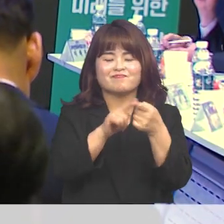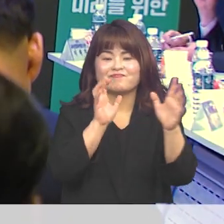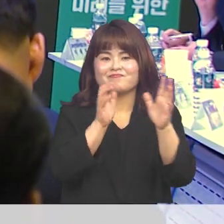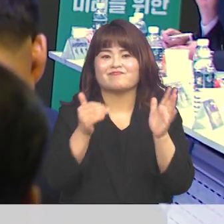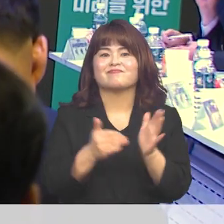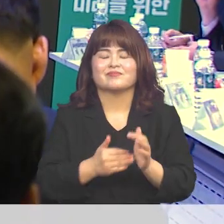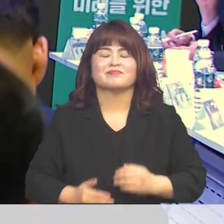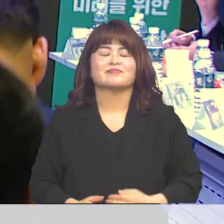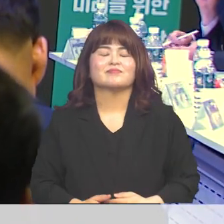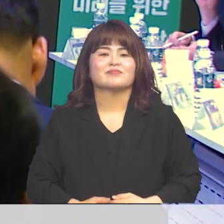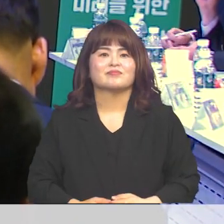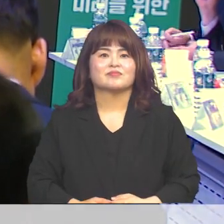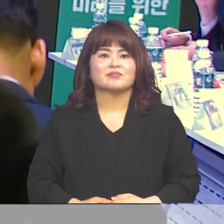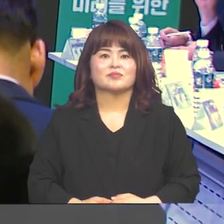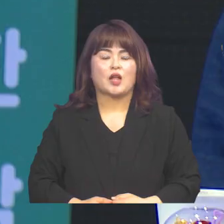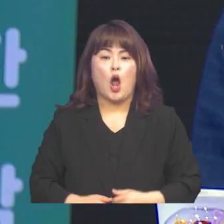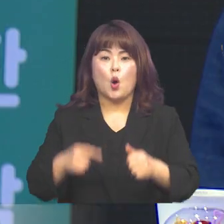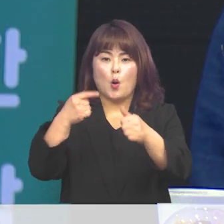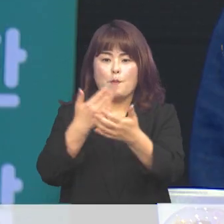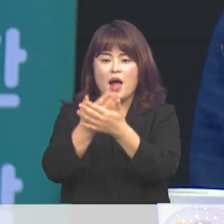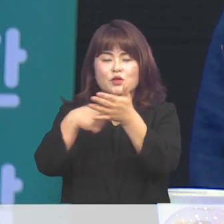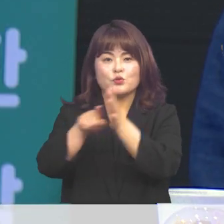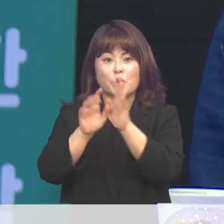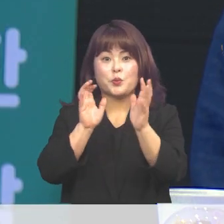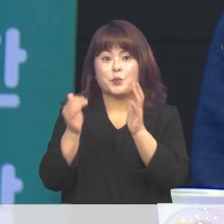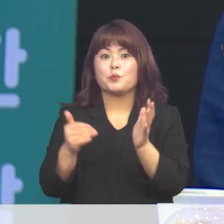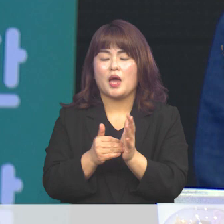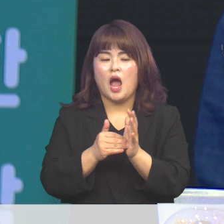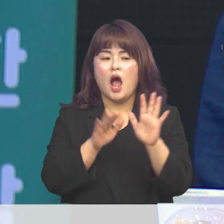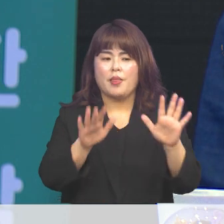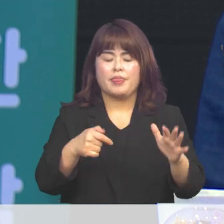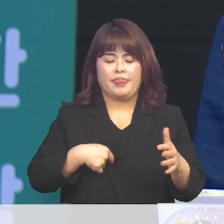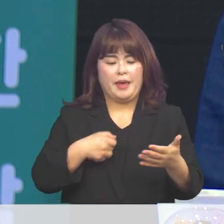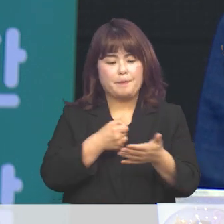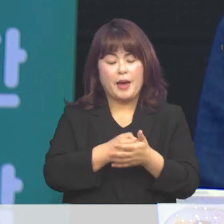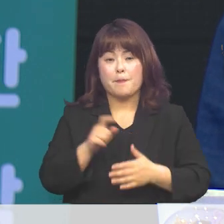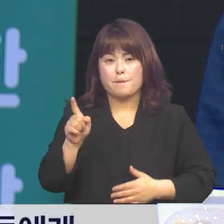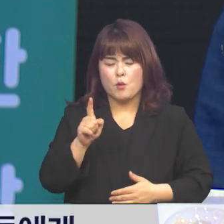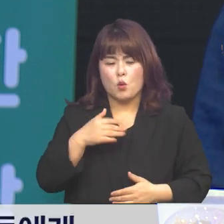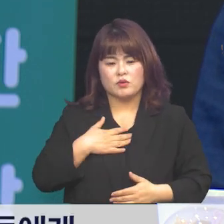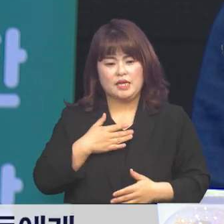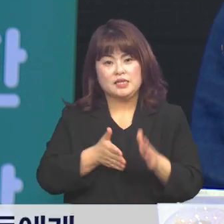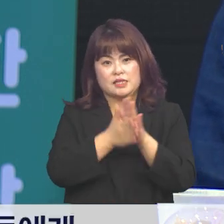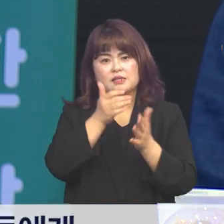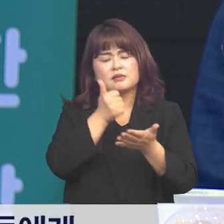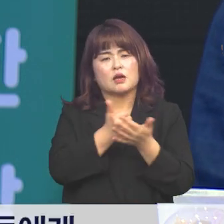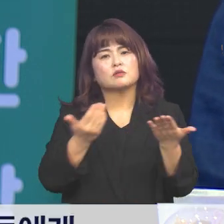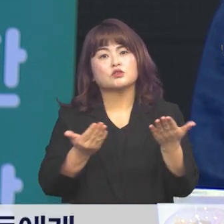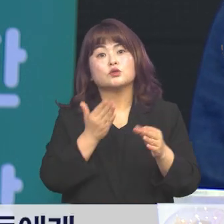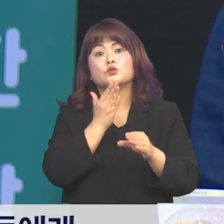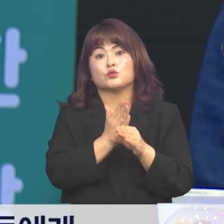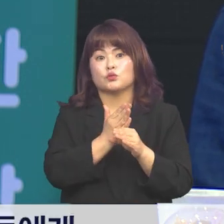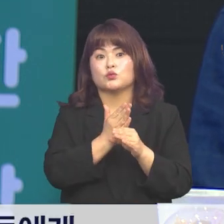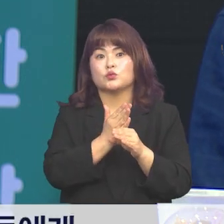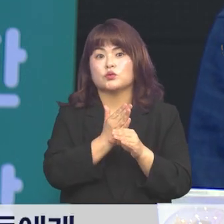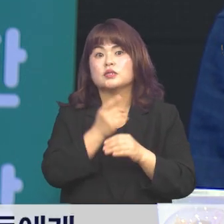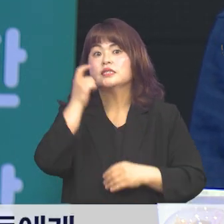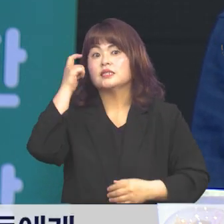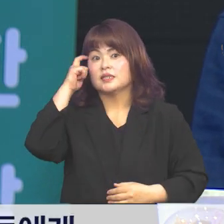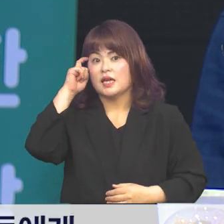발전을 논의했습니다. 저는 이런 각오를 하고 있습니다. 시장으로서 일하는